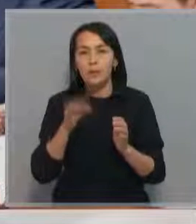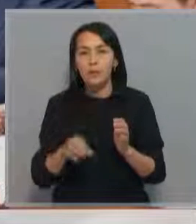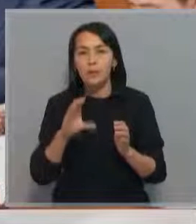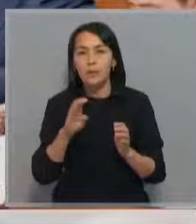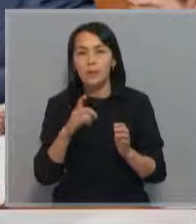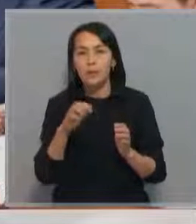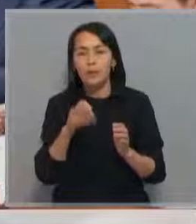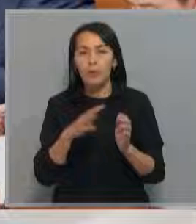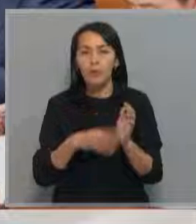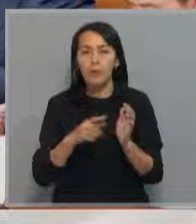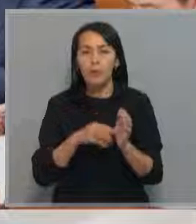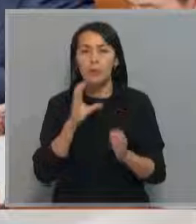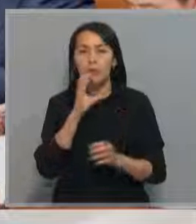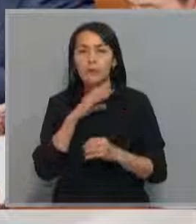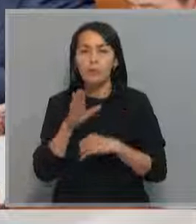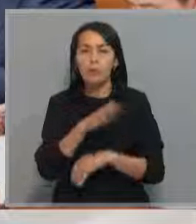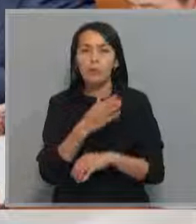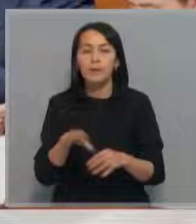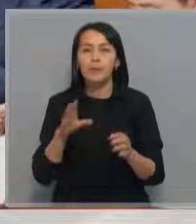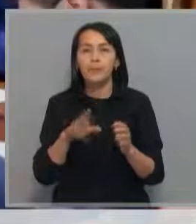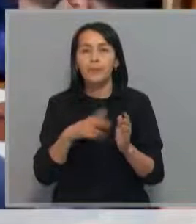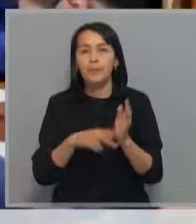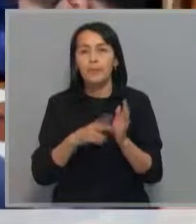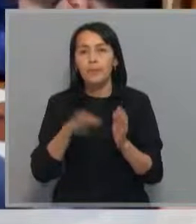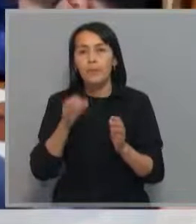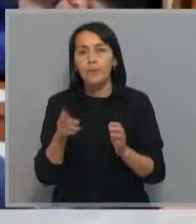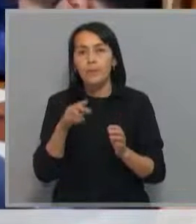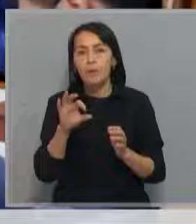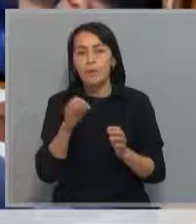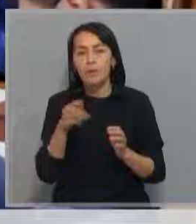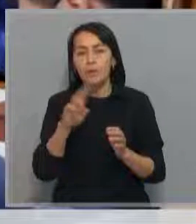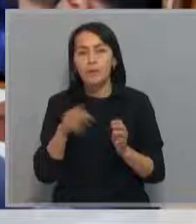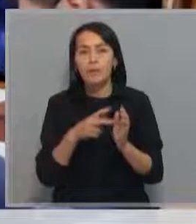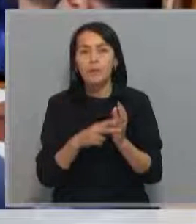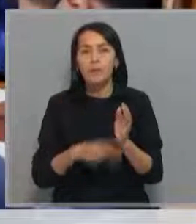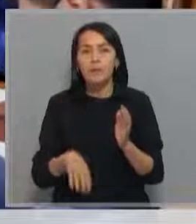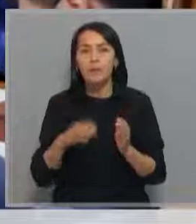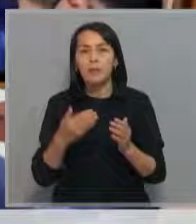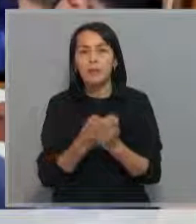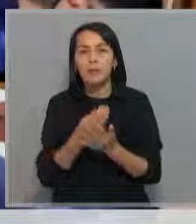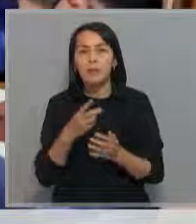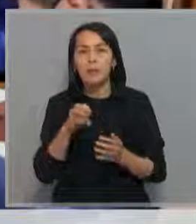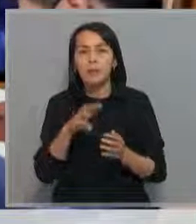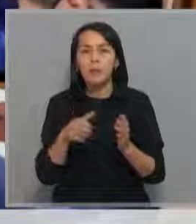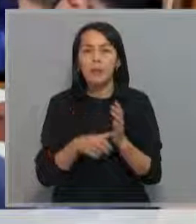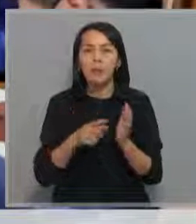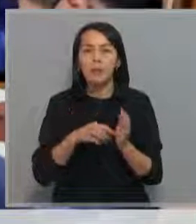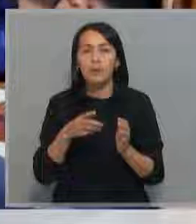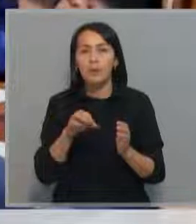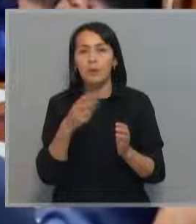Сәуле 97%, солтүстік, Саяжай 88%, Достық 80%, Жаңаталап 67%,